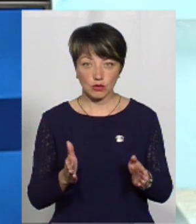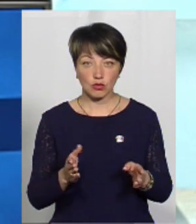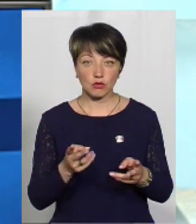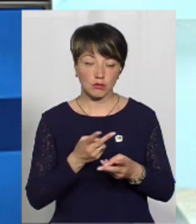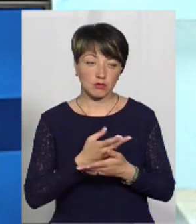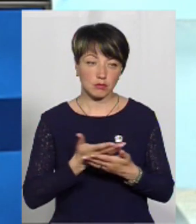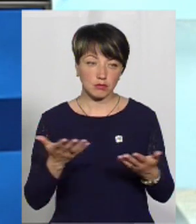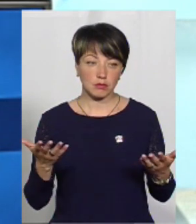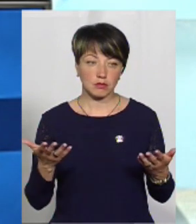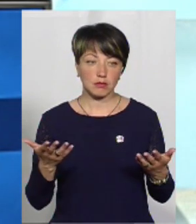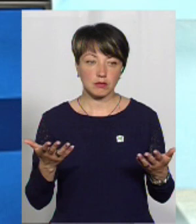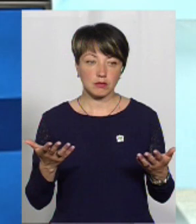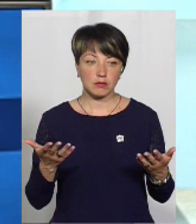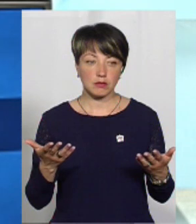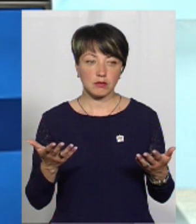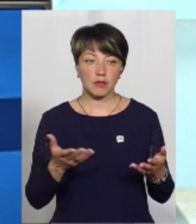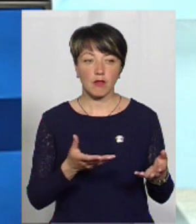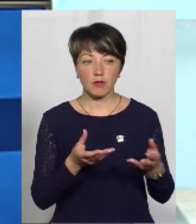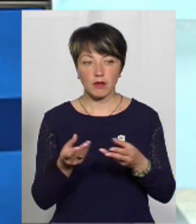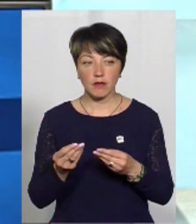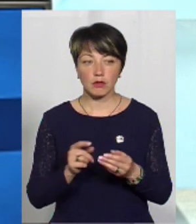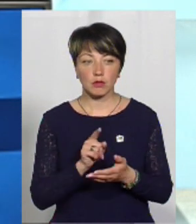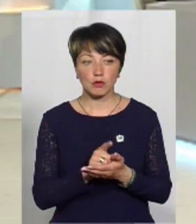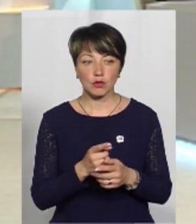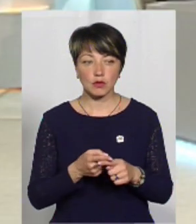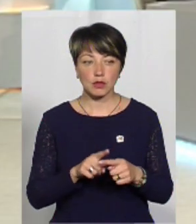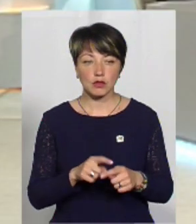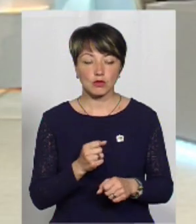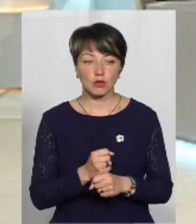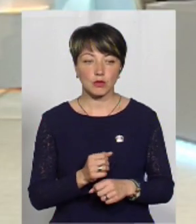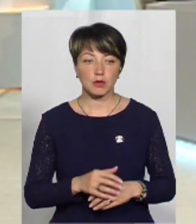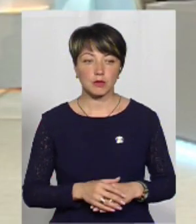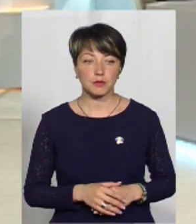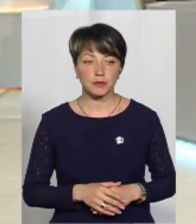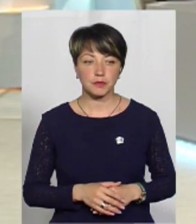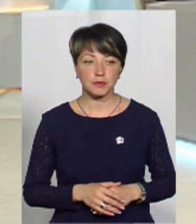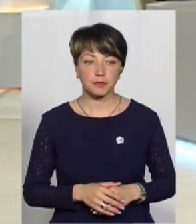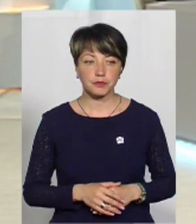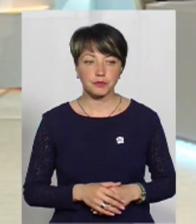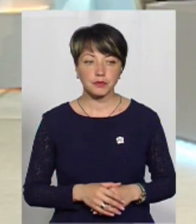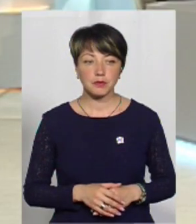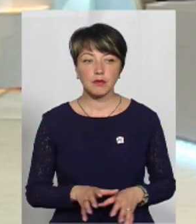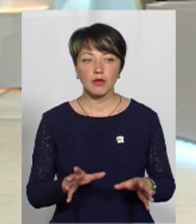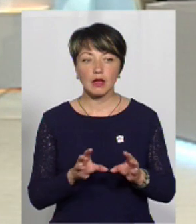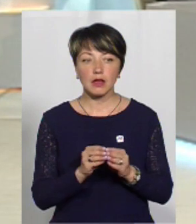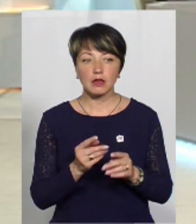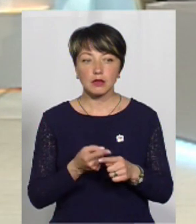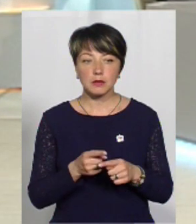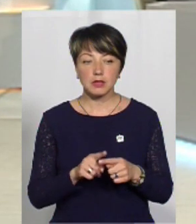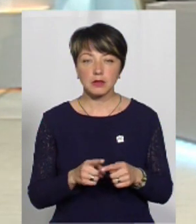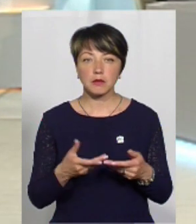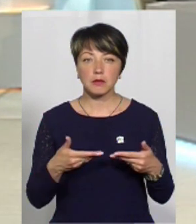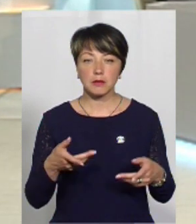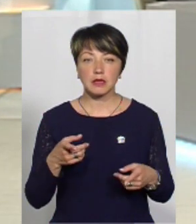того, щоб їх оголосити і будуть на щось впливати, звичайно, обов'язково будемо повідомляти. Разом з тим,